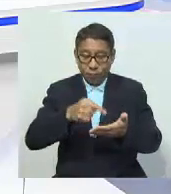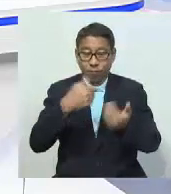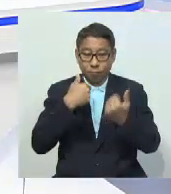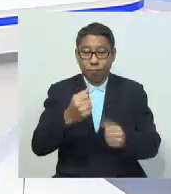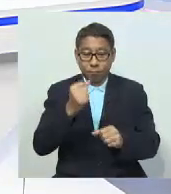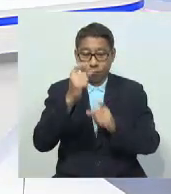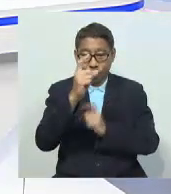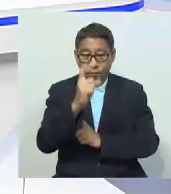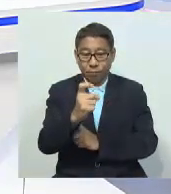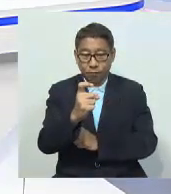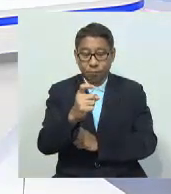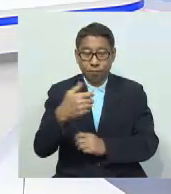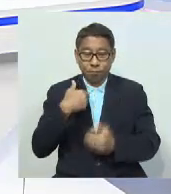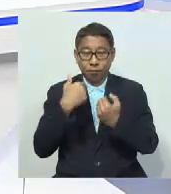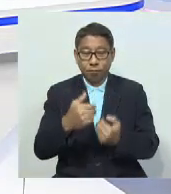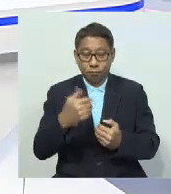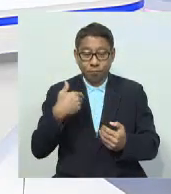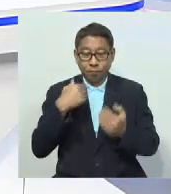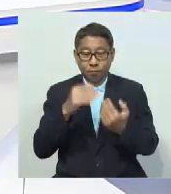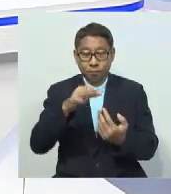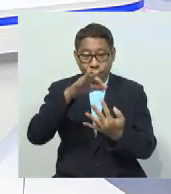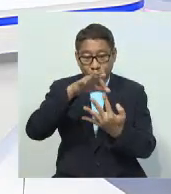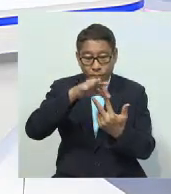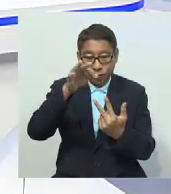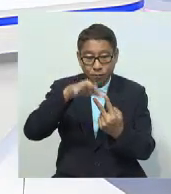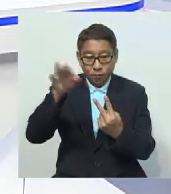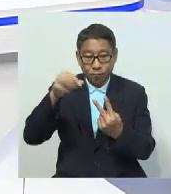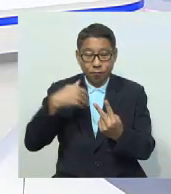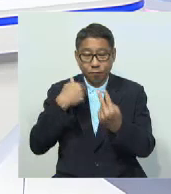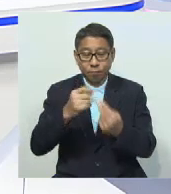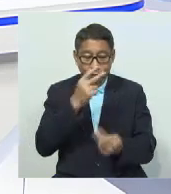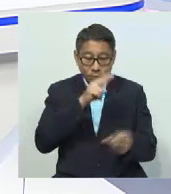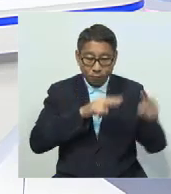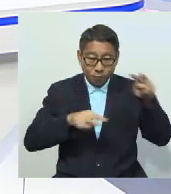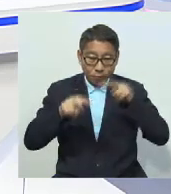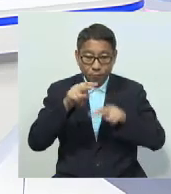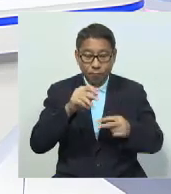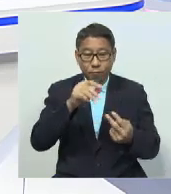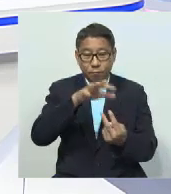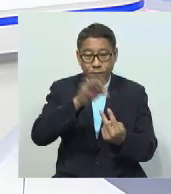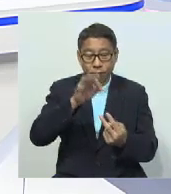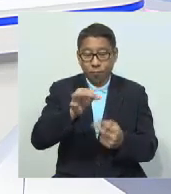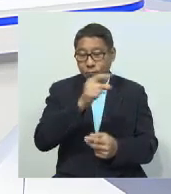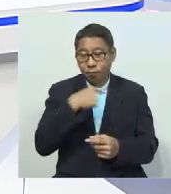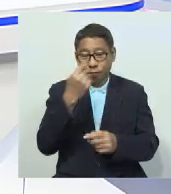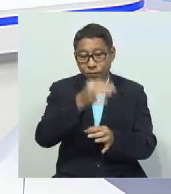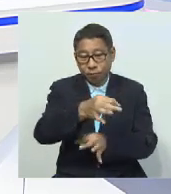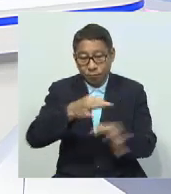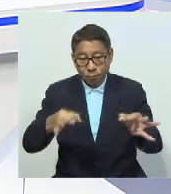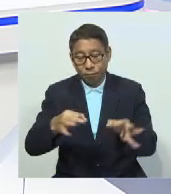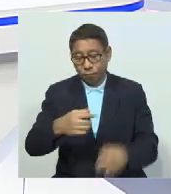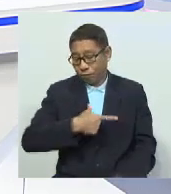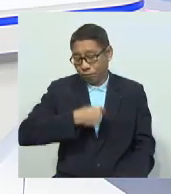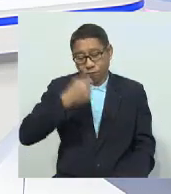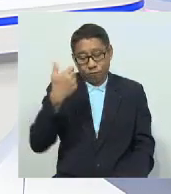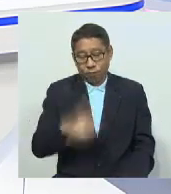ษาชาติจะเป็นบัตรเสียนะครับเพราะฉะนั้นมีทางเลือกก็คือว่าคุณผู้ชมก็พิจารณาว่าจะเลือกพรรคไหนแทนหรือถ้าไม่ช